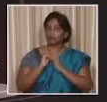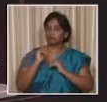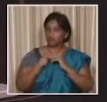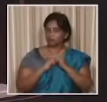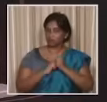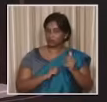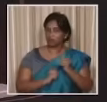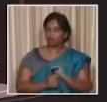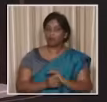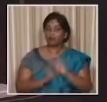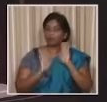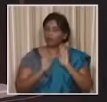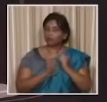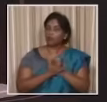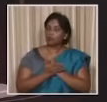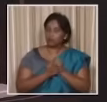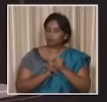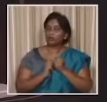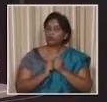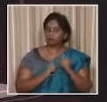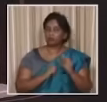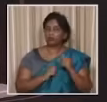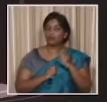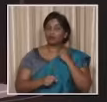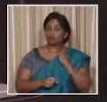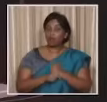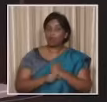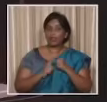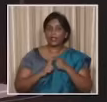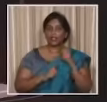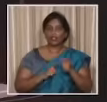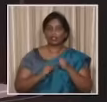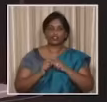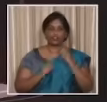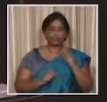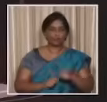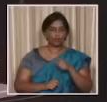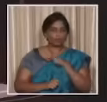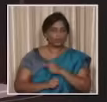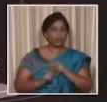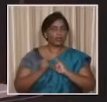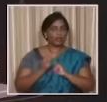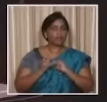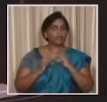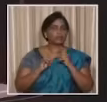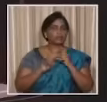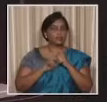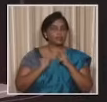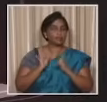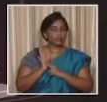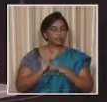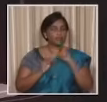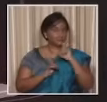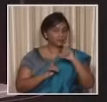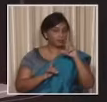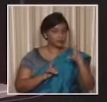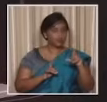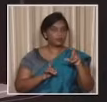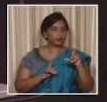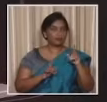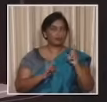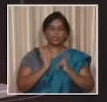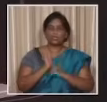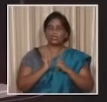කර හැම දෙයක්ම කරේ රාජ්‍ය ඉංජිනේරු සංස්ථාව SDNCC ආයතනය නිමෝ